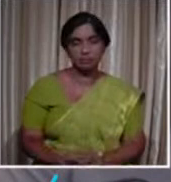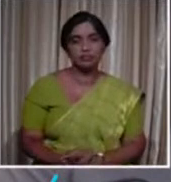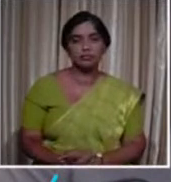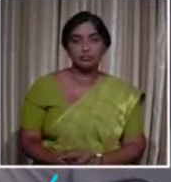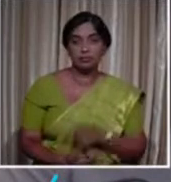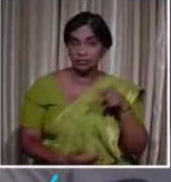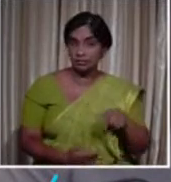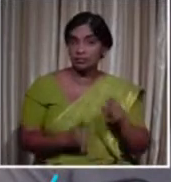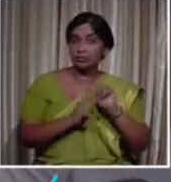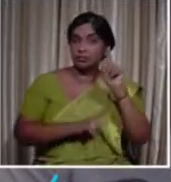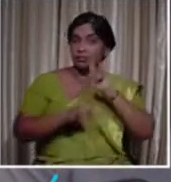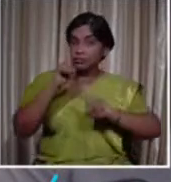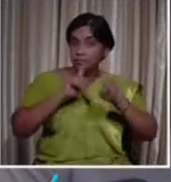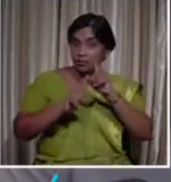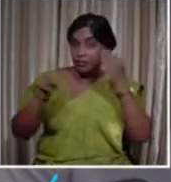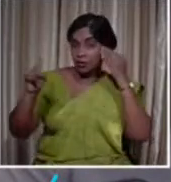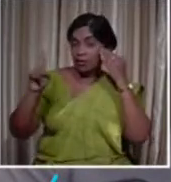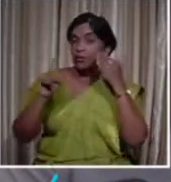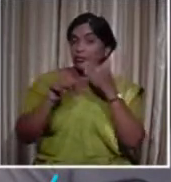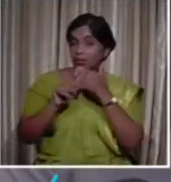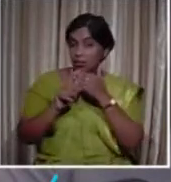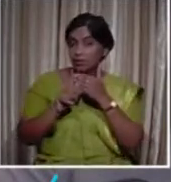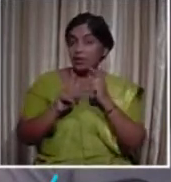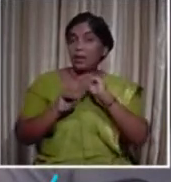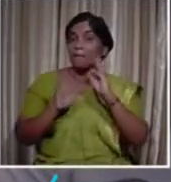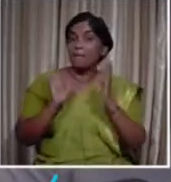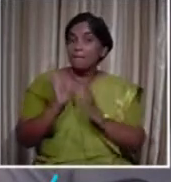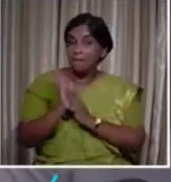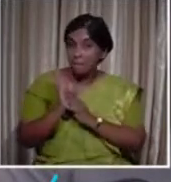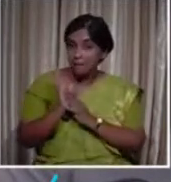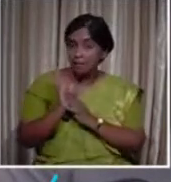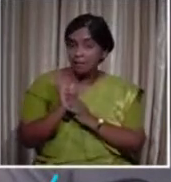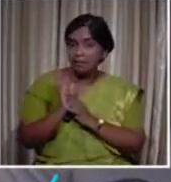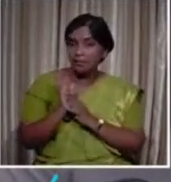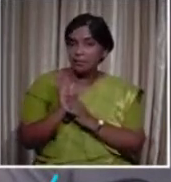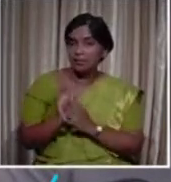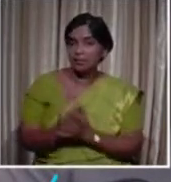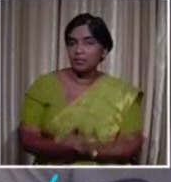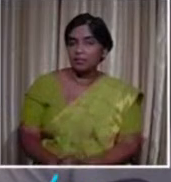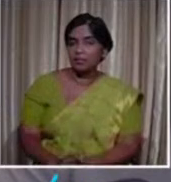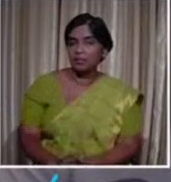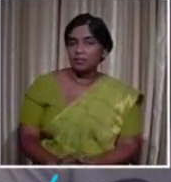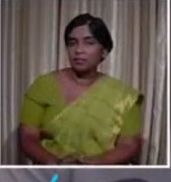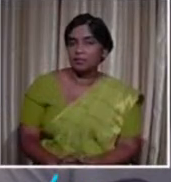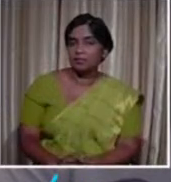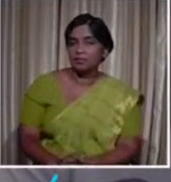මේ පාර්ලිමේන්තුව සම්බන්ධයෙන් අගමැතිතුමා ගත්ත